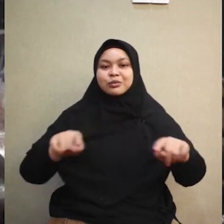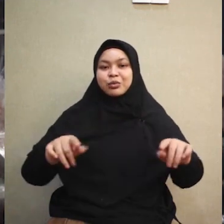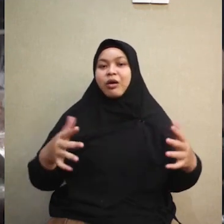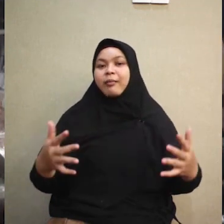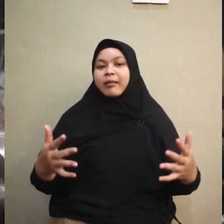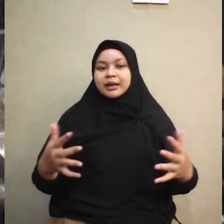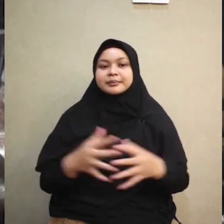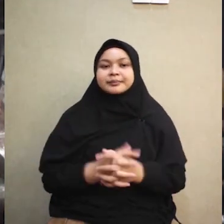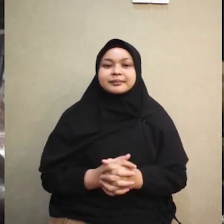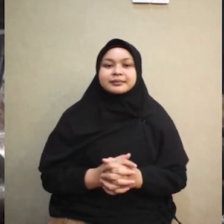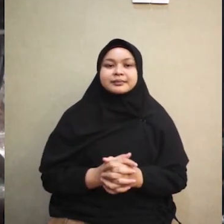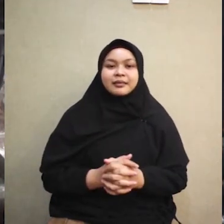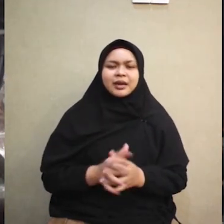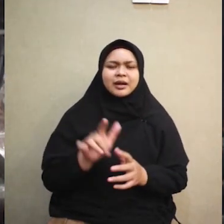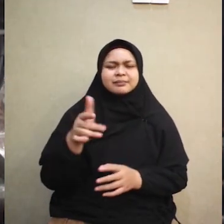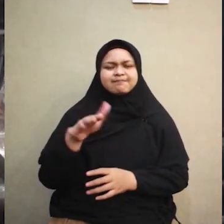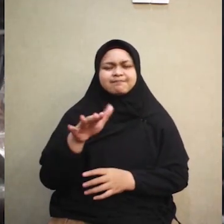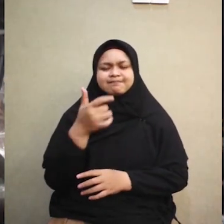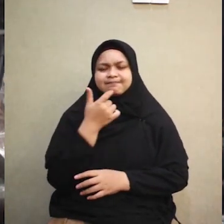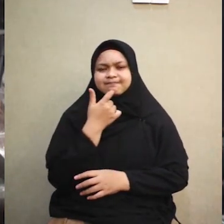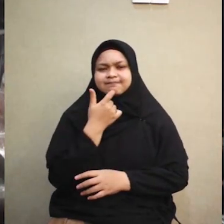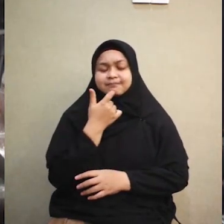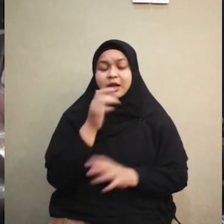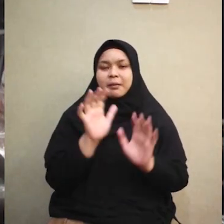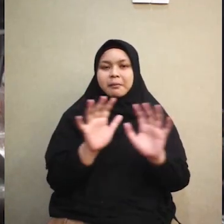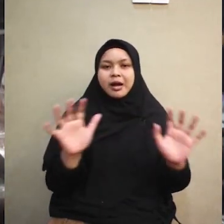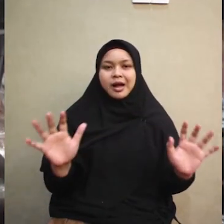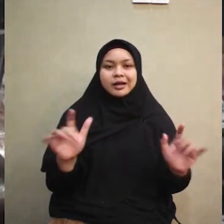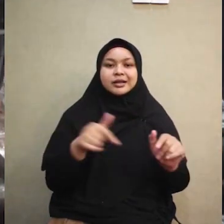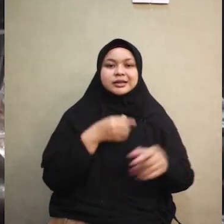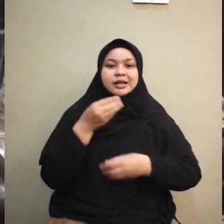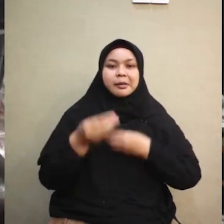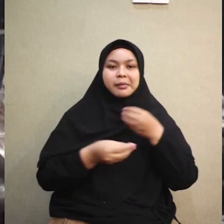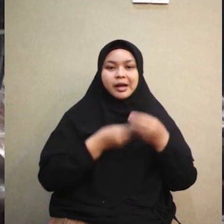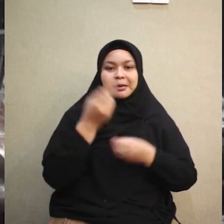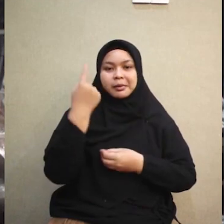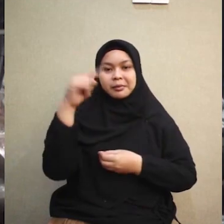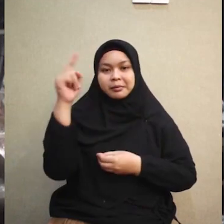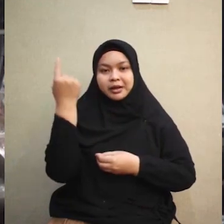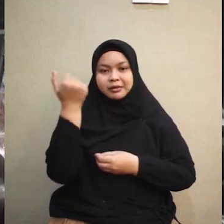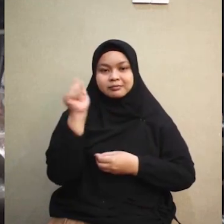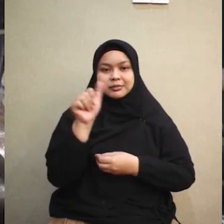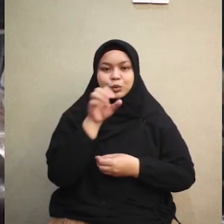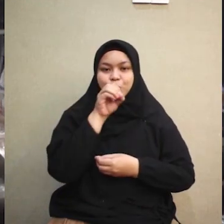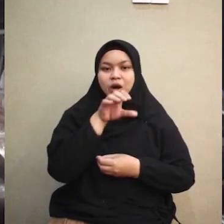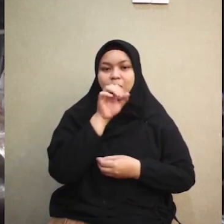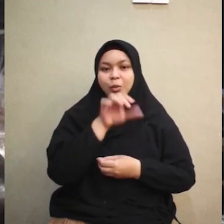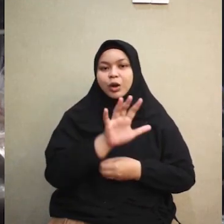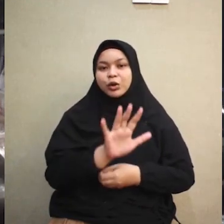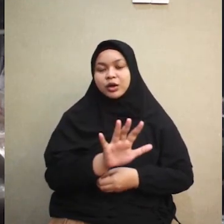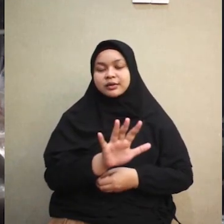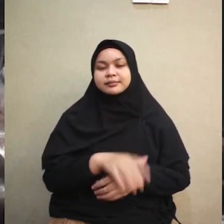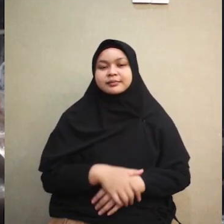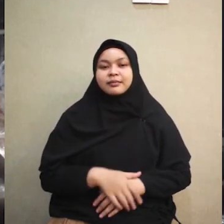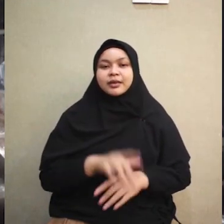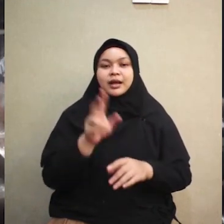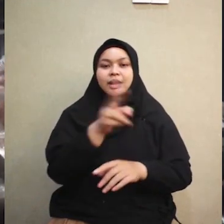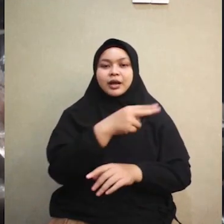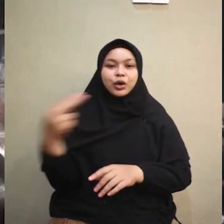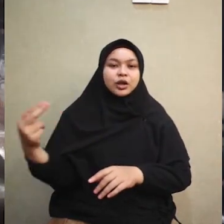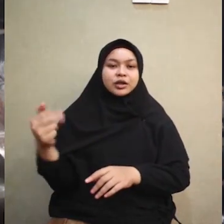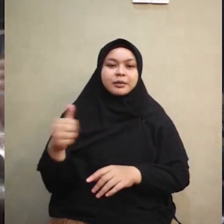apa agak-agak banyak disampaikan oleh pemerintah bahwa memang Indonesia